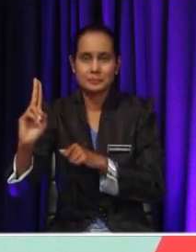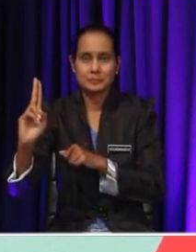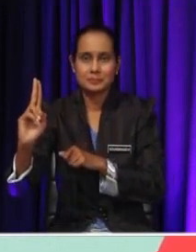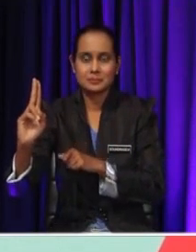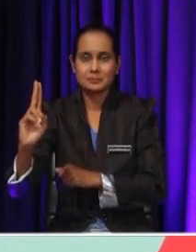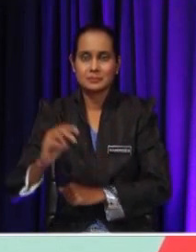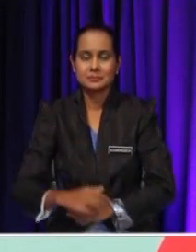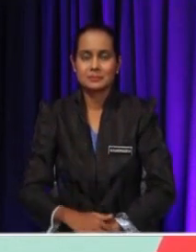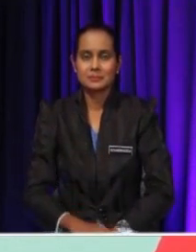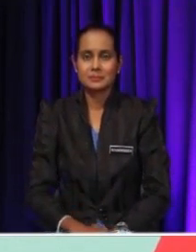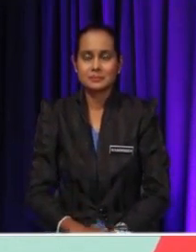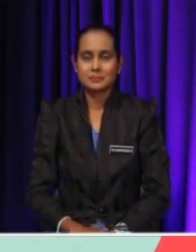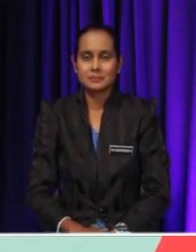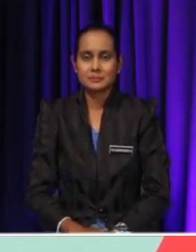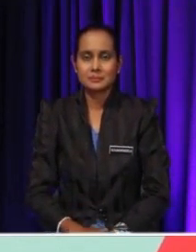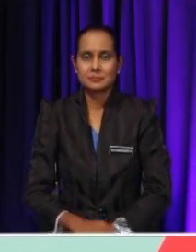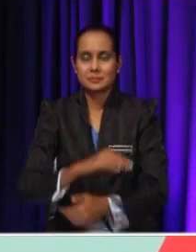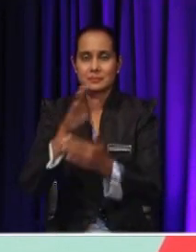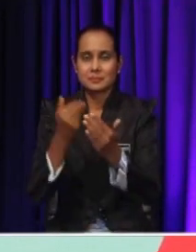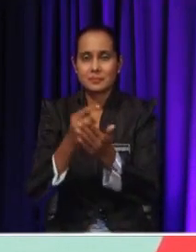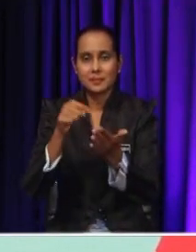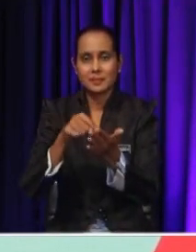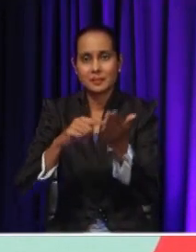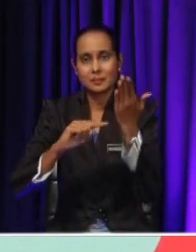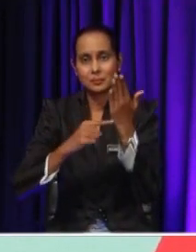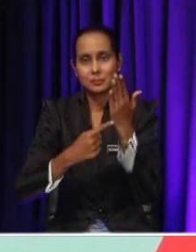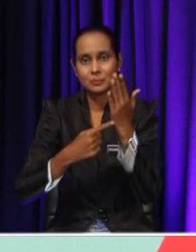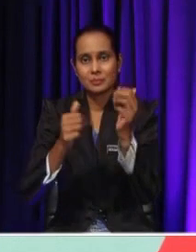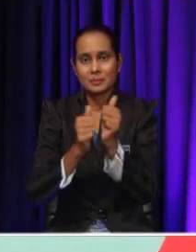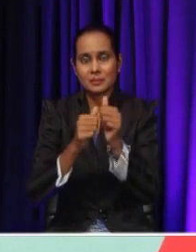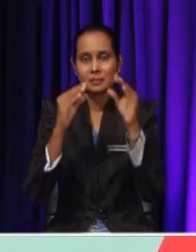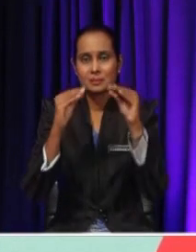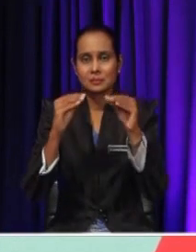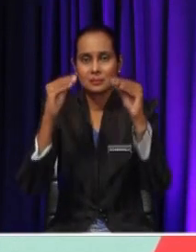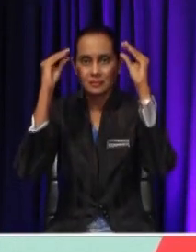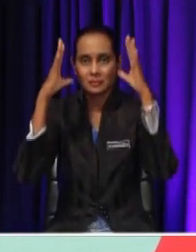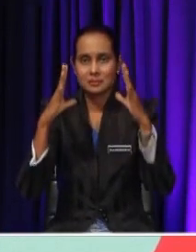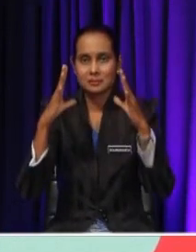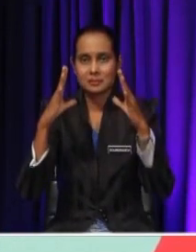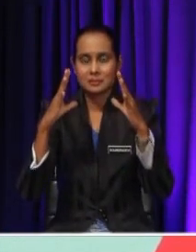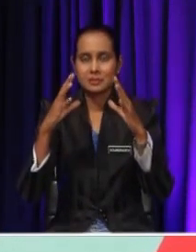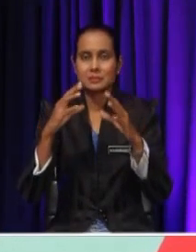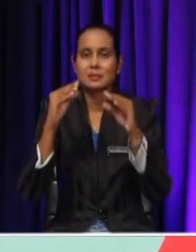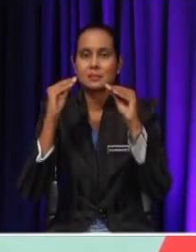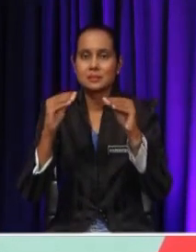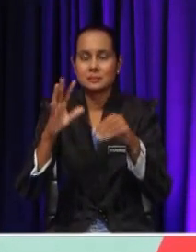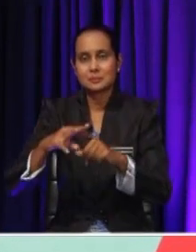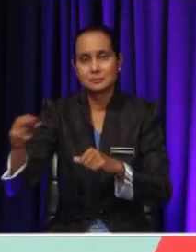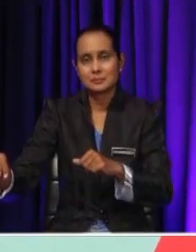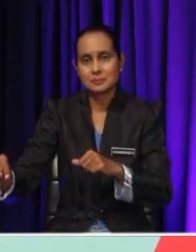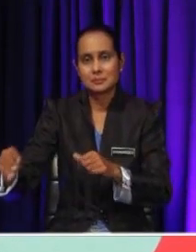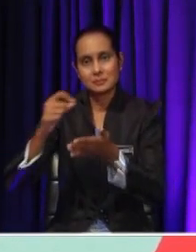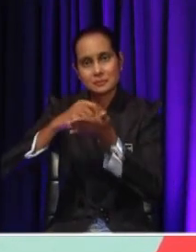dan ini dengan ajaran guru yaitu mengajar anak muridnya